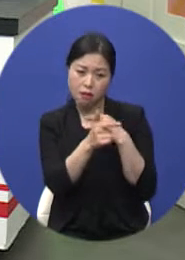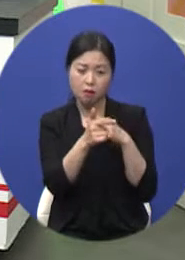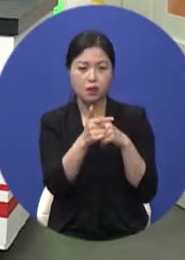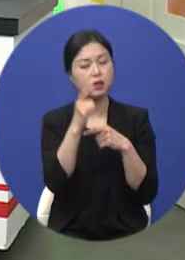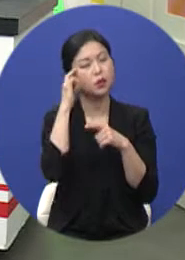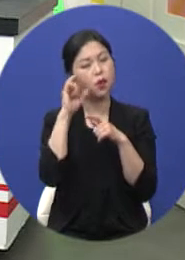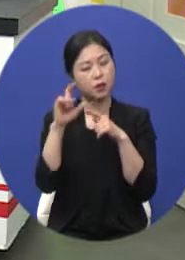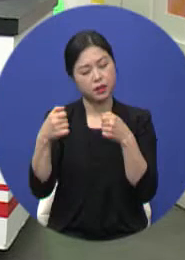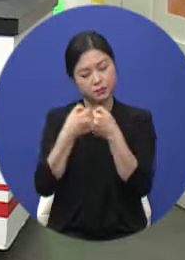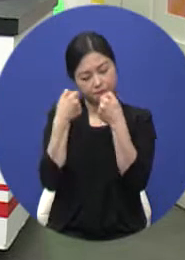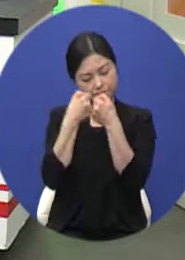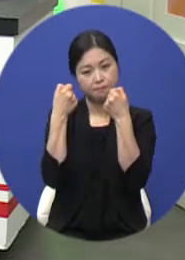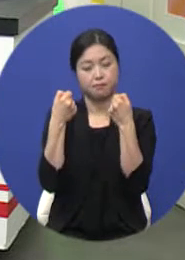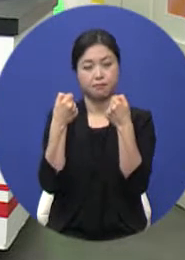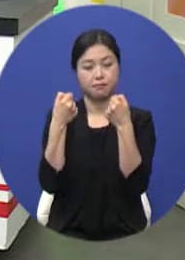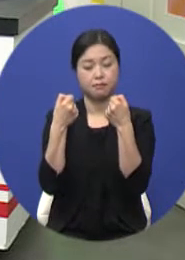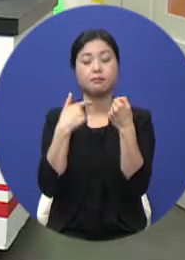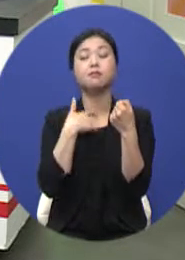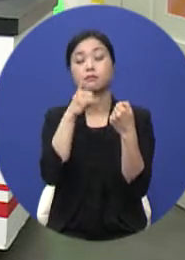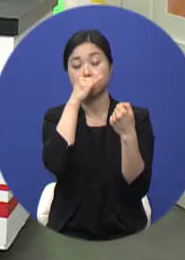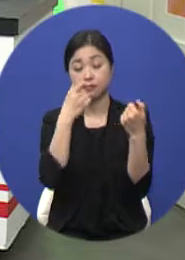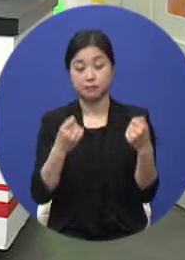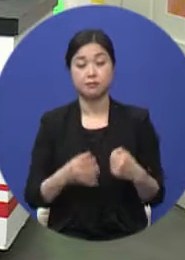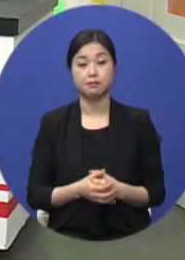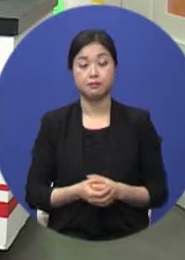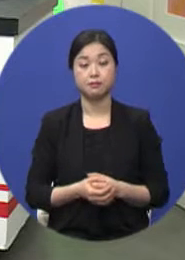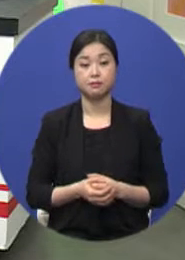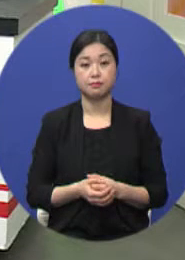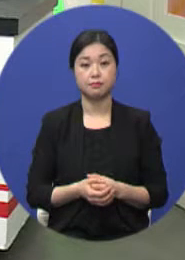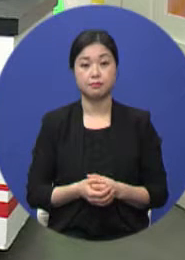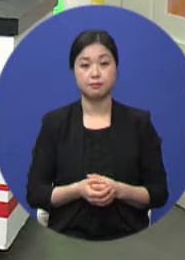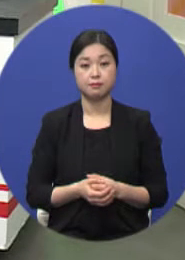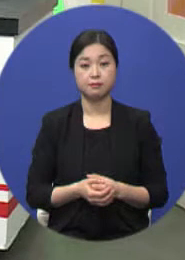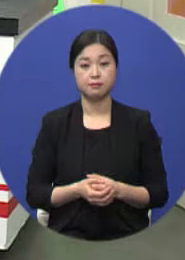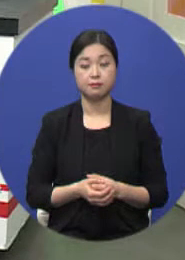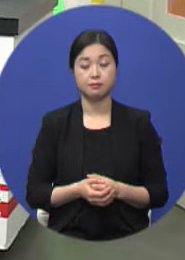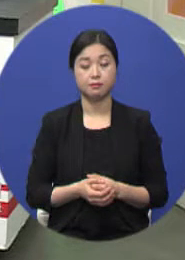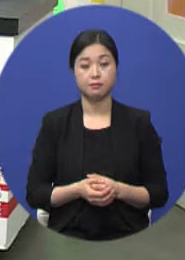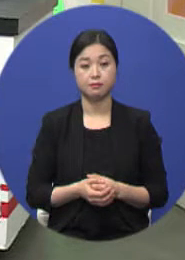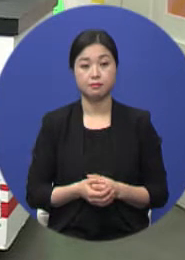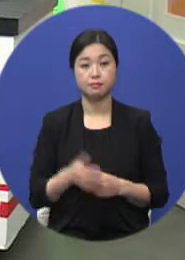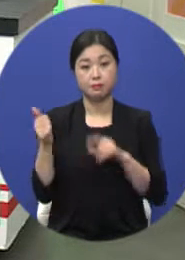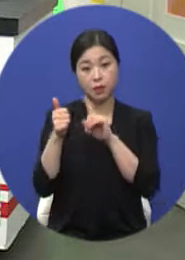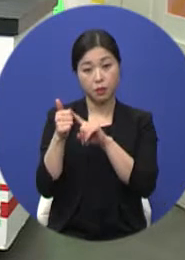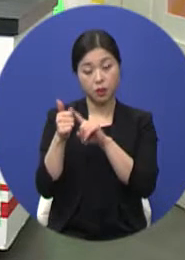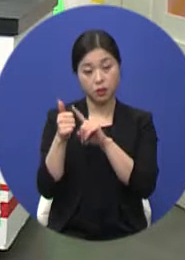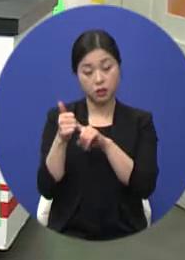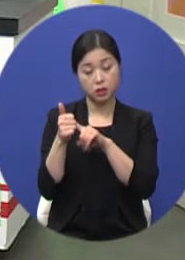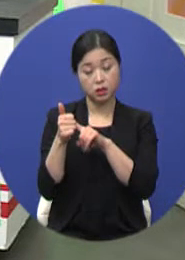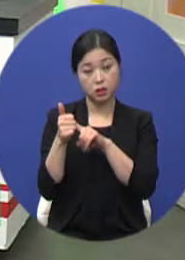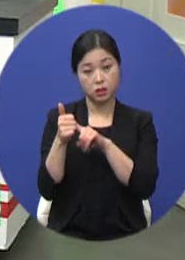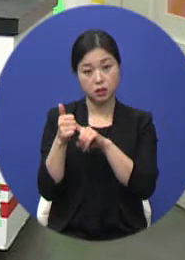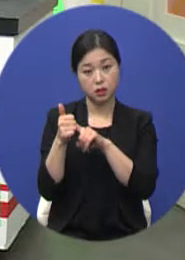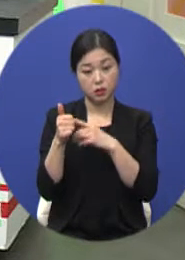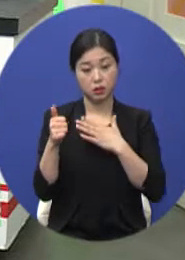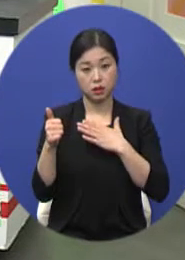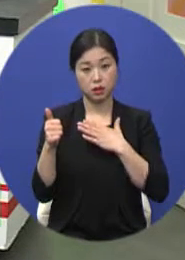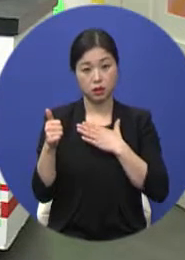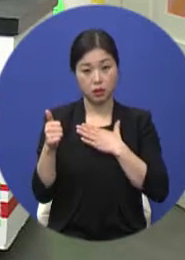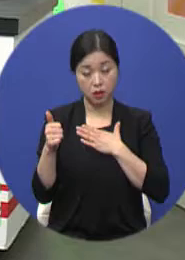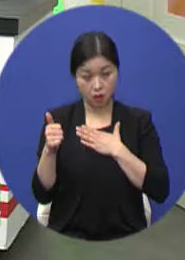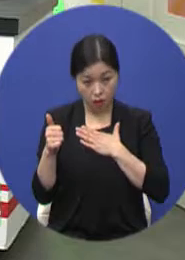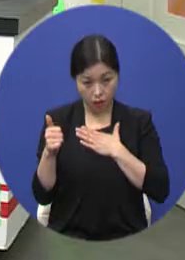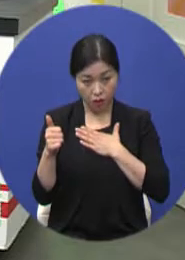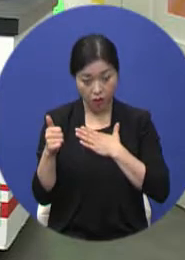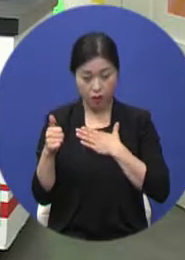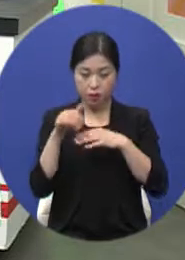아무래도 부딪히게 될 일이 종종 있었는데요. 근데 이제 그거를 남편은 자기가